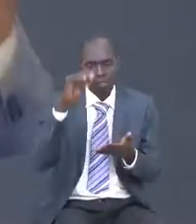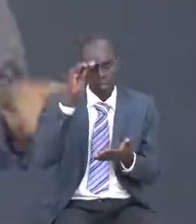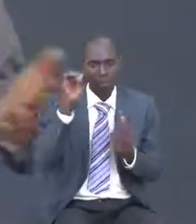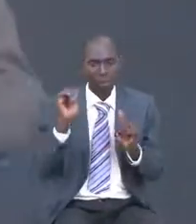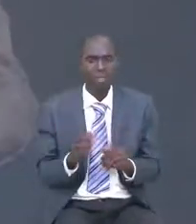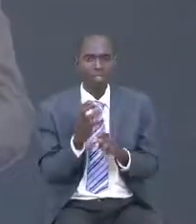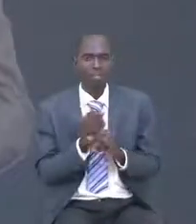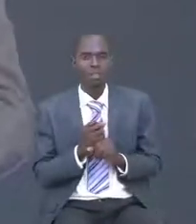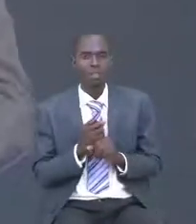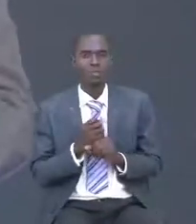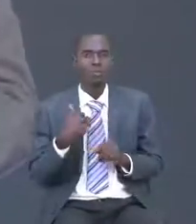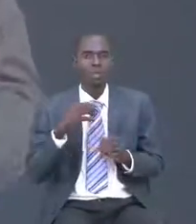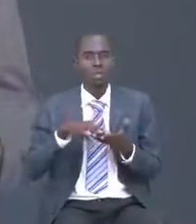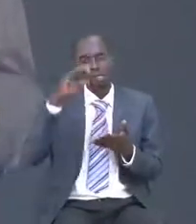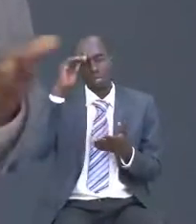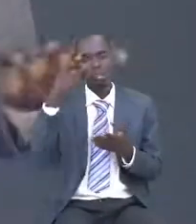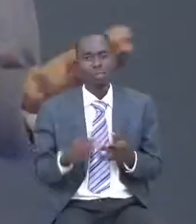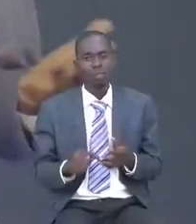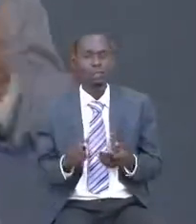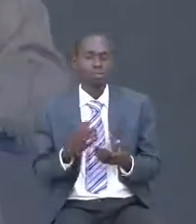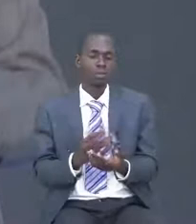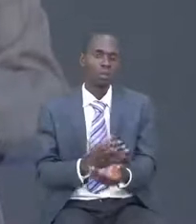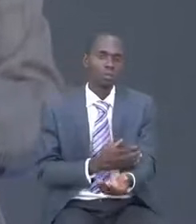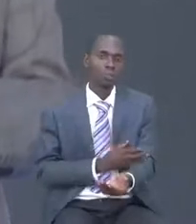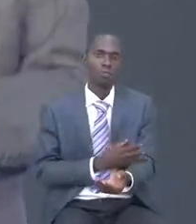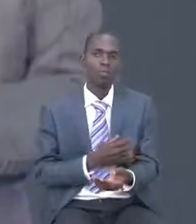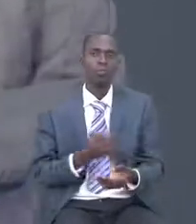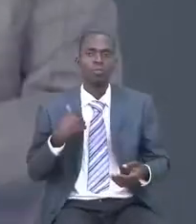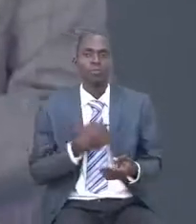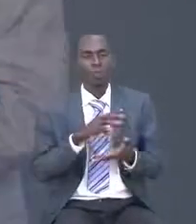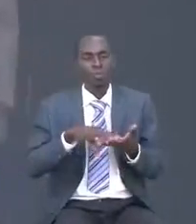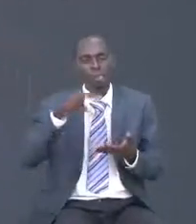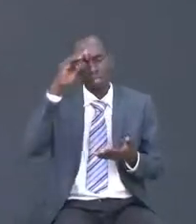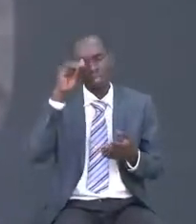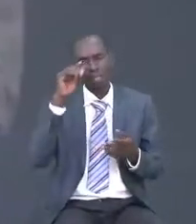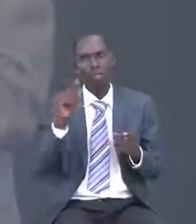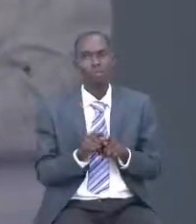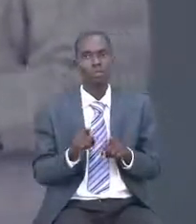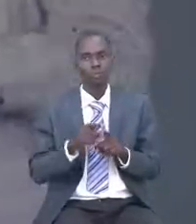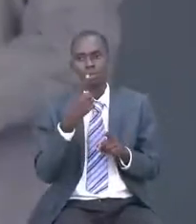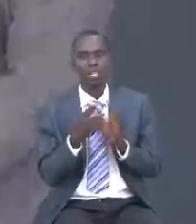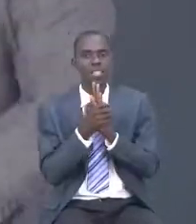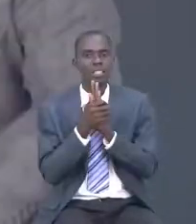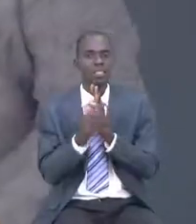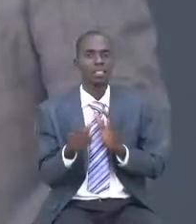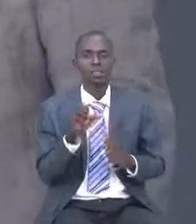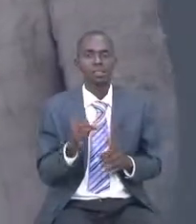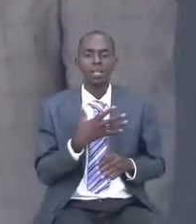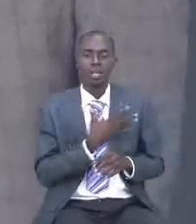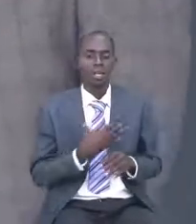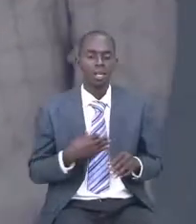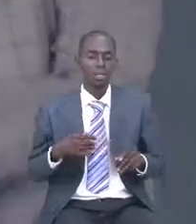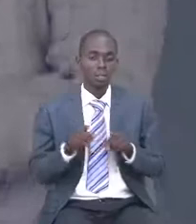pour avoir accès à nos ressources. Nous apprenons les matières, les cours. Nous apprenons